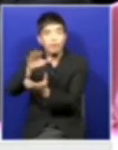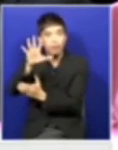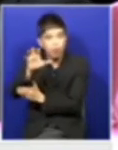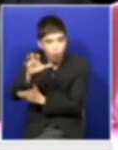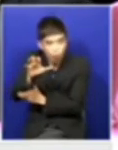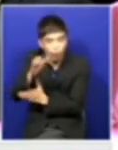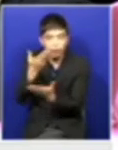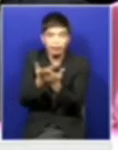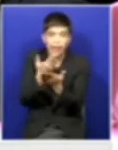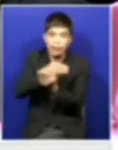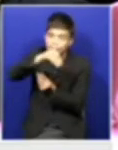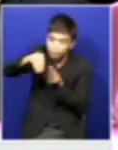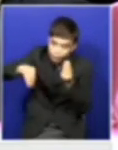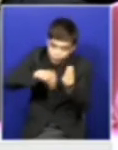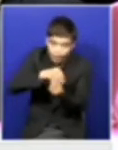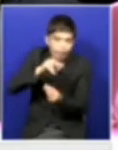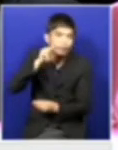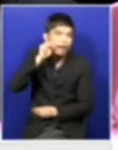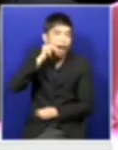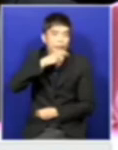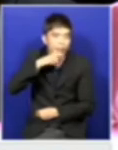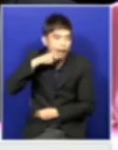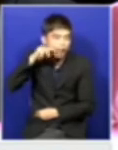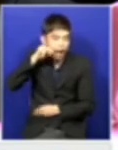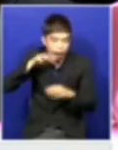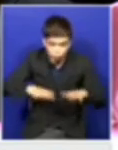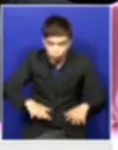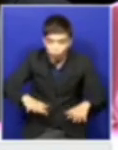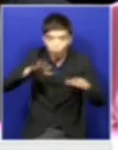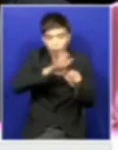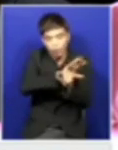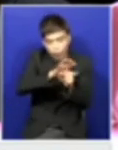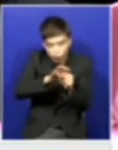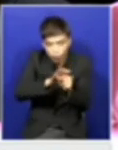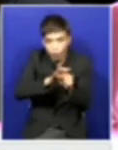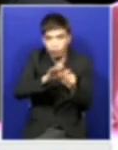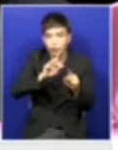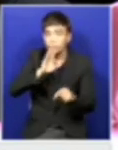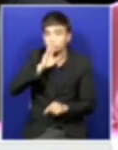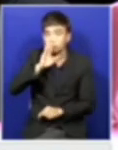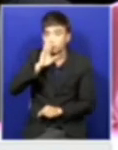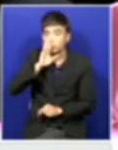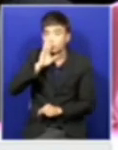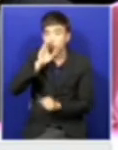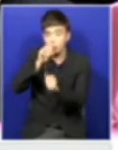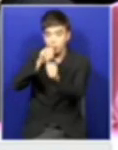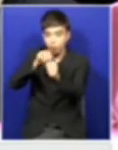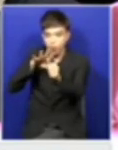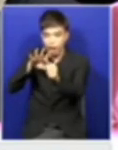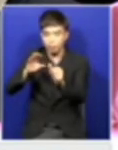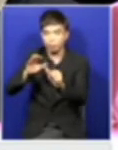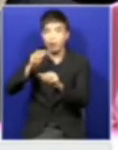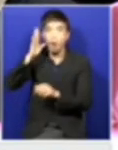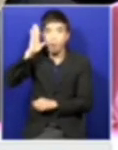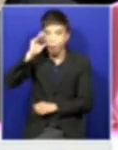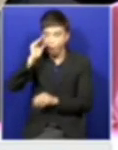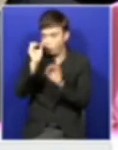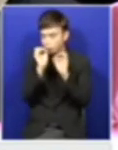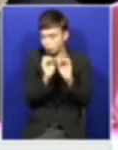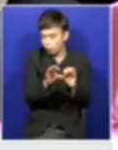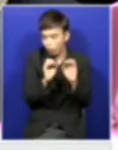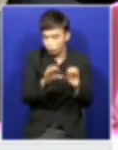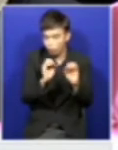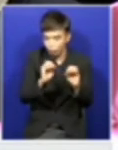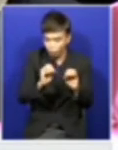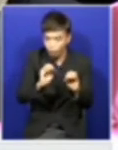วิกฤตภัยแล้งวิกฤตน้ำท่วมถ้าพ่อสอนให้ลูกเป็นคนดีเนี่ยสอนให้ลูกเป็นคนขยันใน